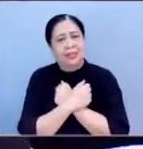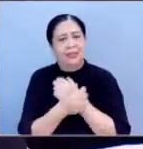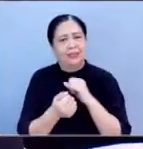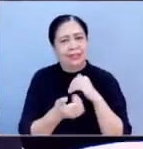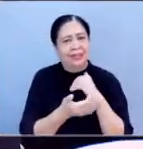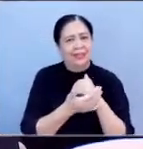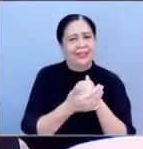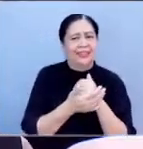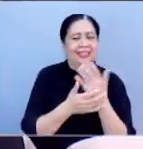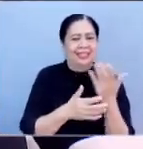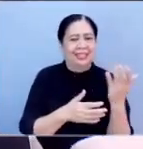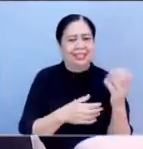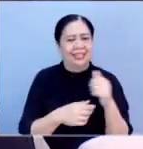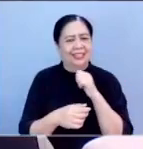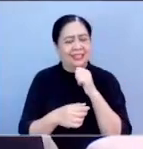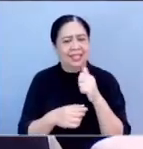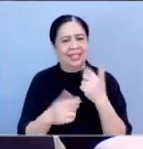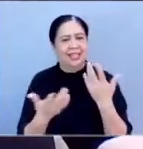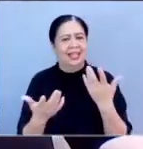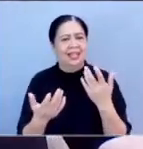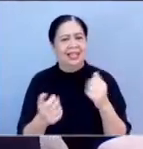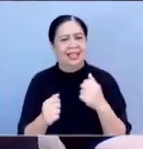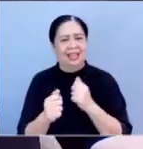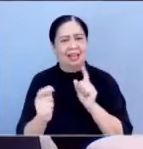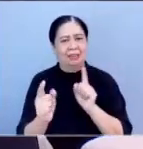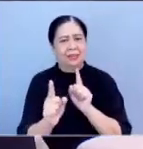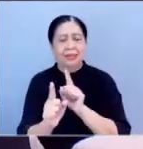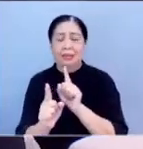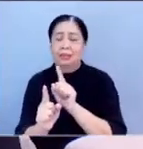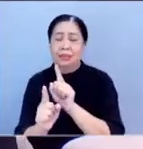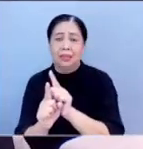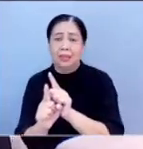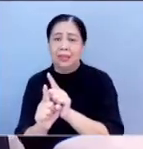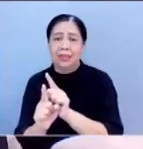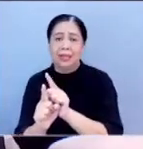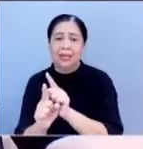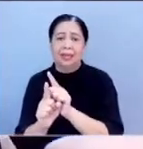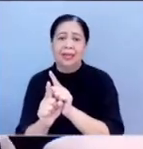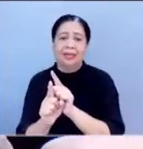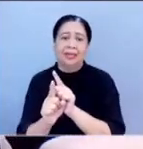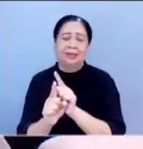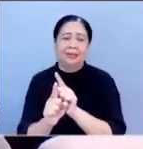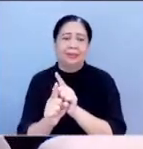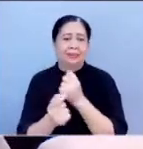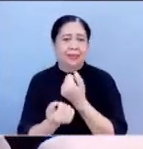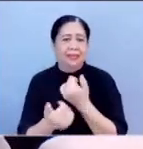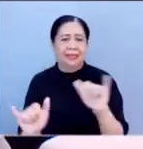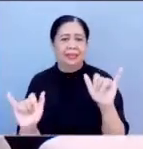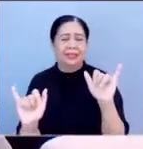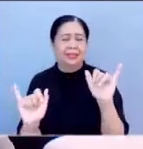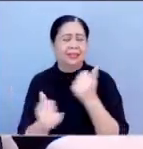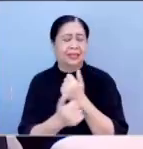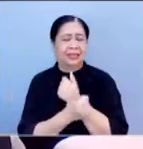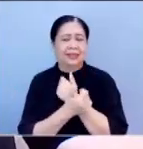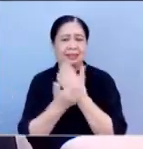umiwas na di na sana lalapit-lapit pa mahal pa rin